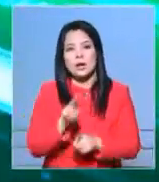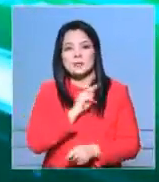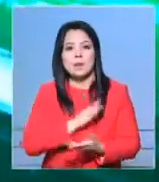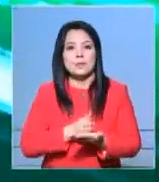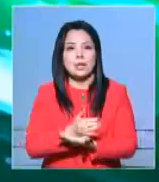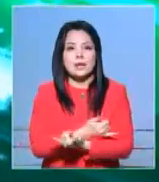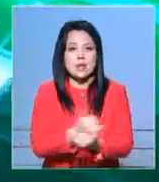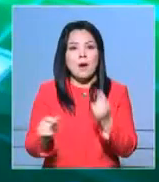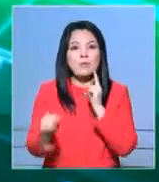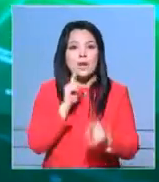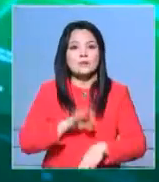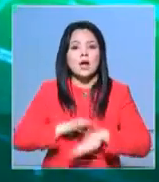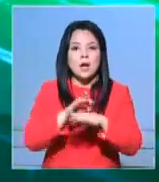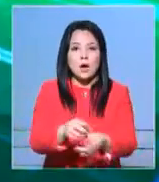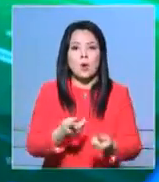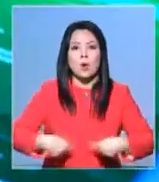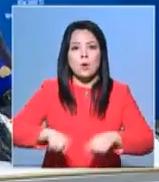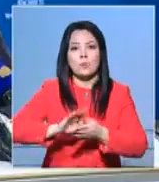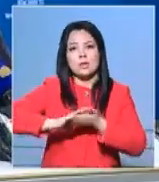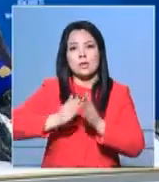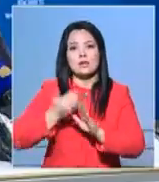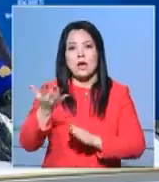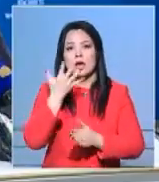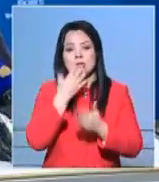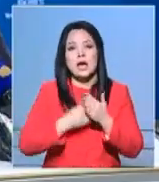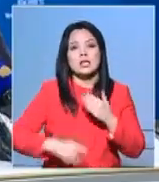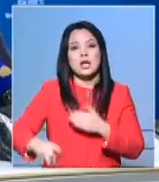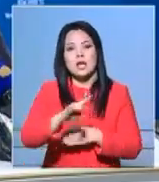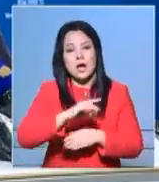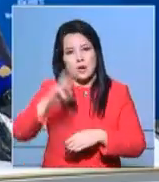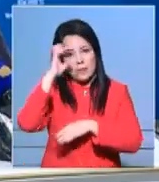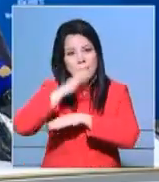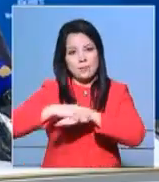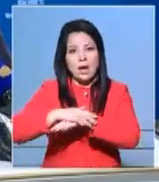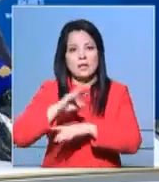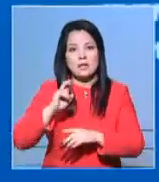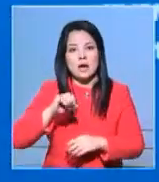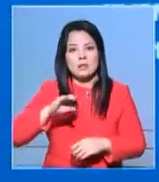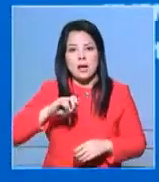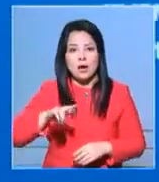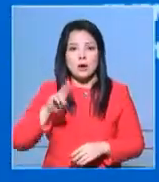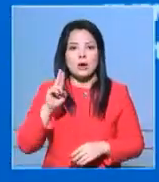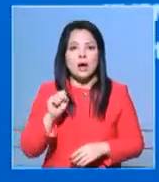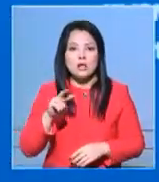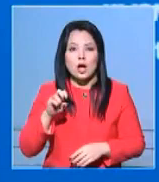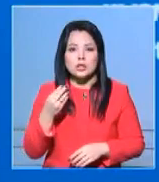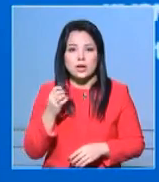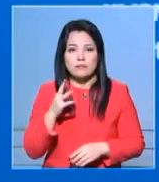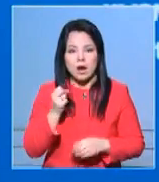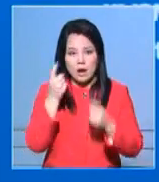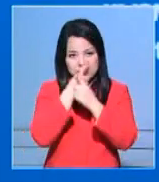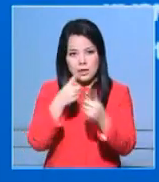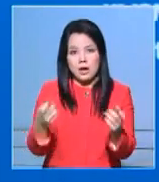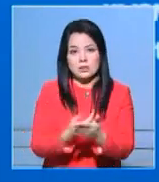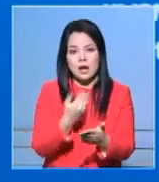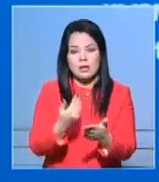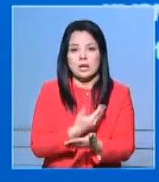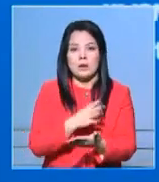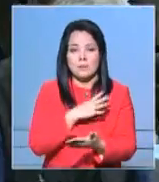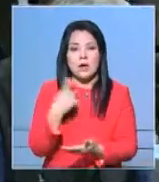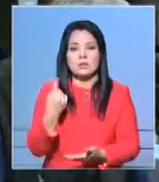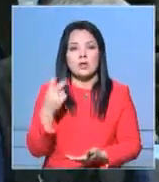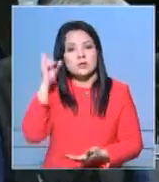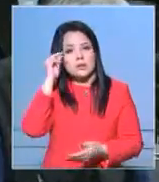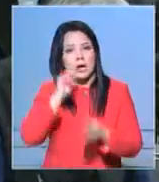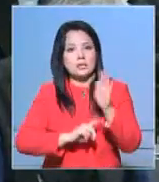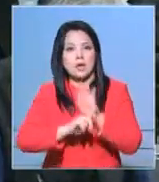өткен брифингте қоғамдық келісім республикалық мемлекеттік мекемесінің директоры Наталья Калашникова айтып берді. Аталмыш күн Наурыздың бірі деп